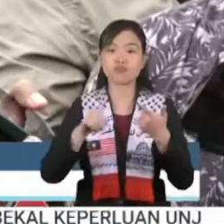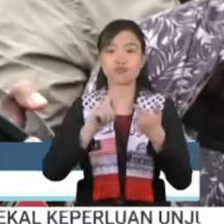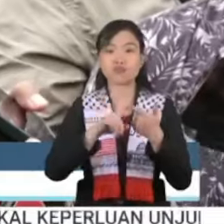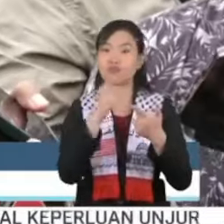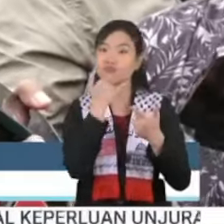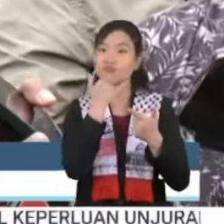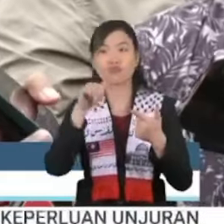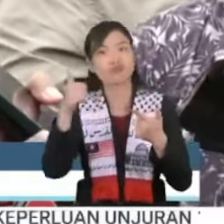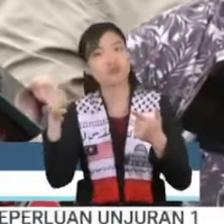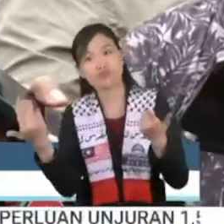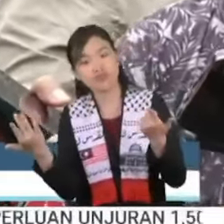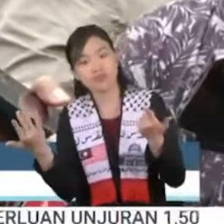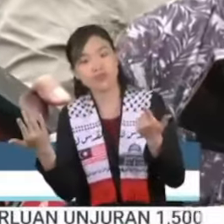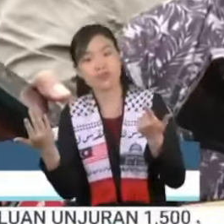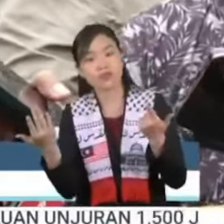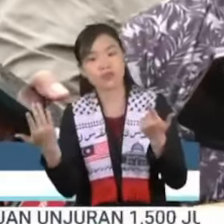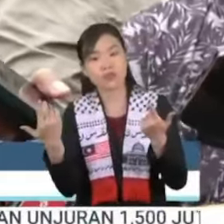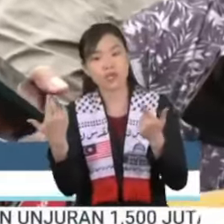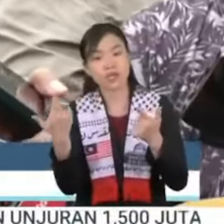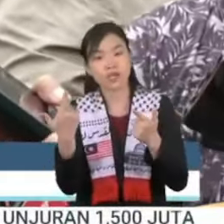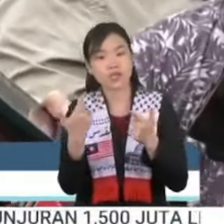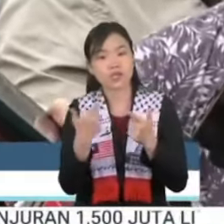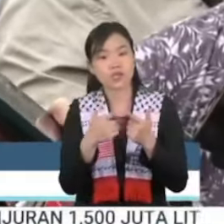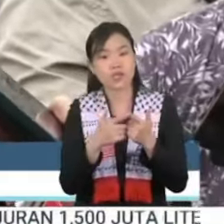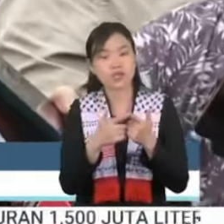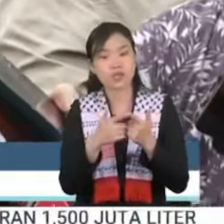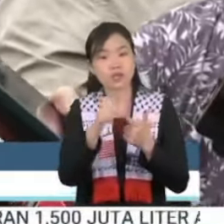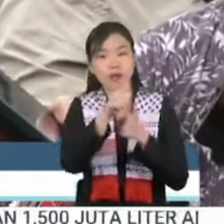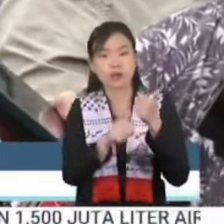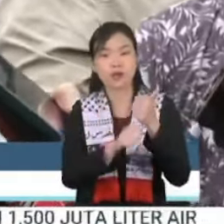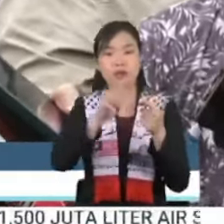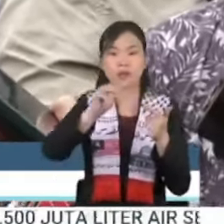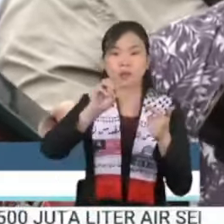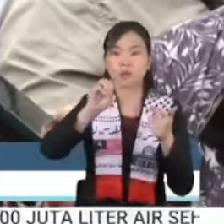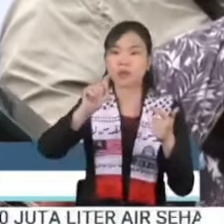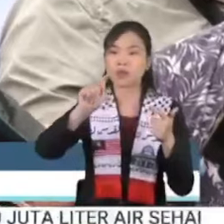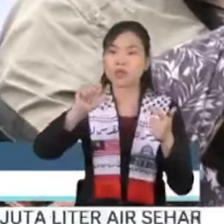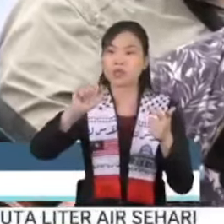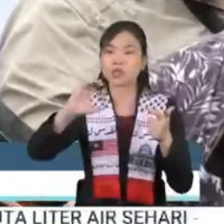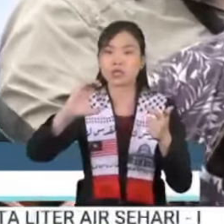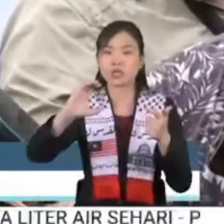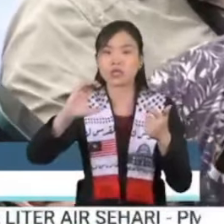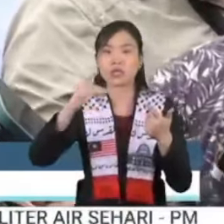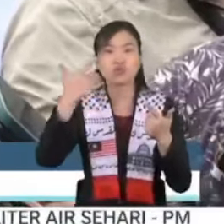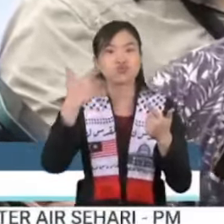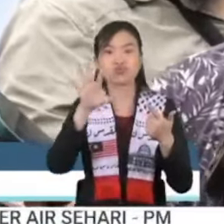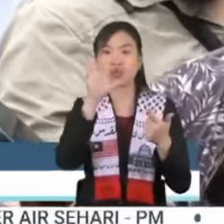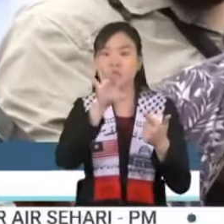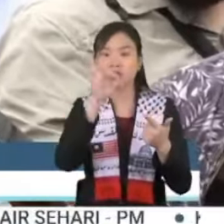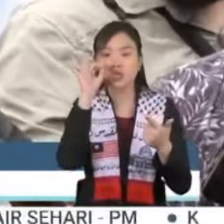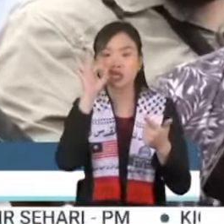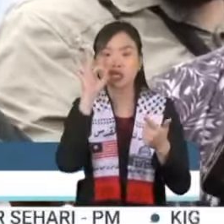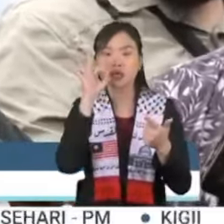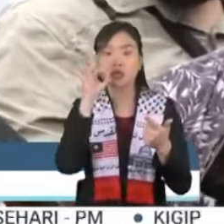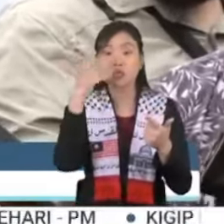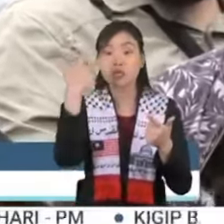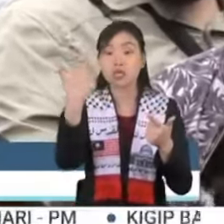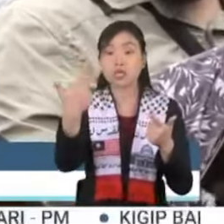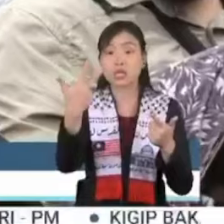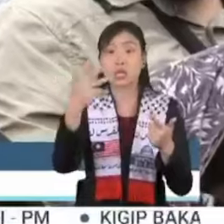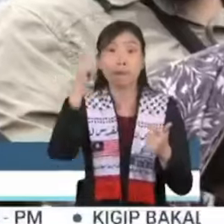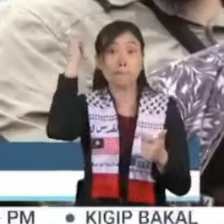kesalahan-kesalahan lain adalah di bawah Motec, di mana pihak Motec telah mengenapasi tiga